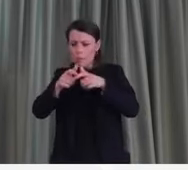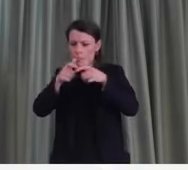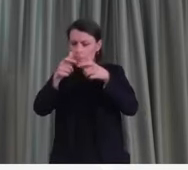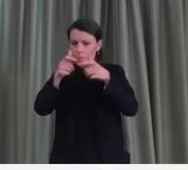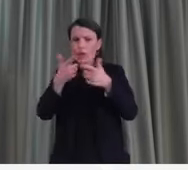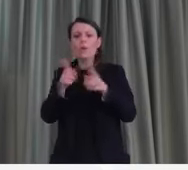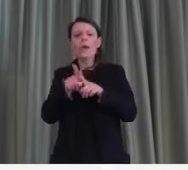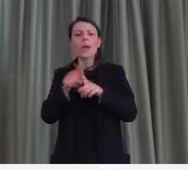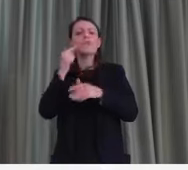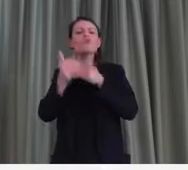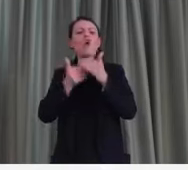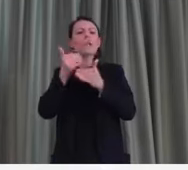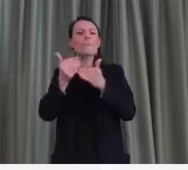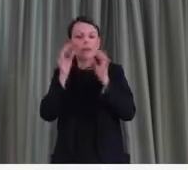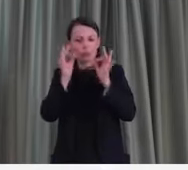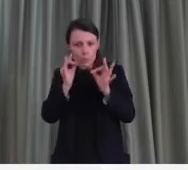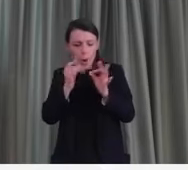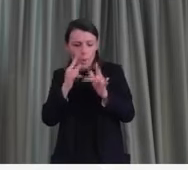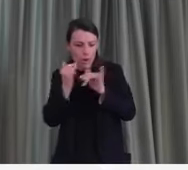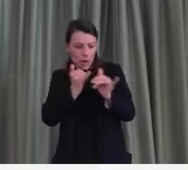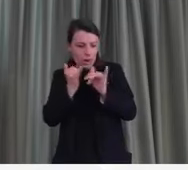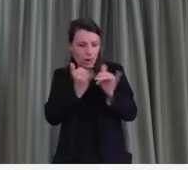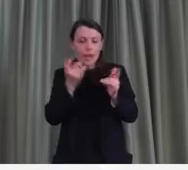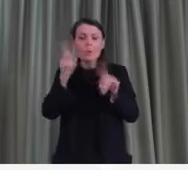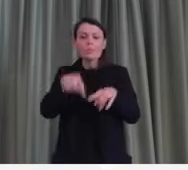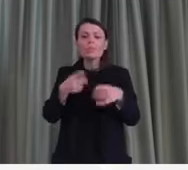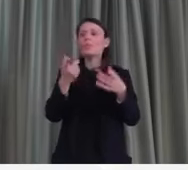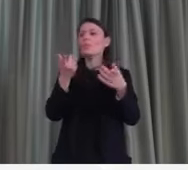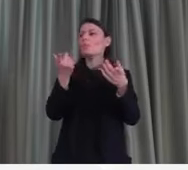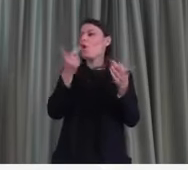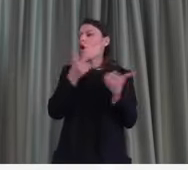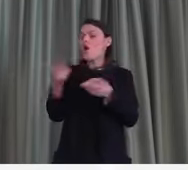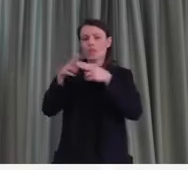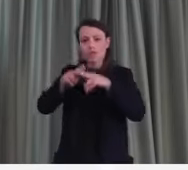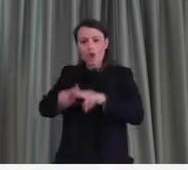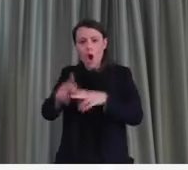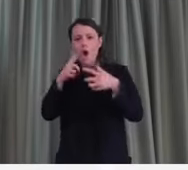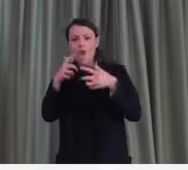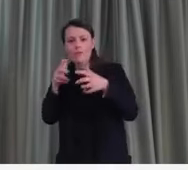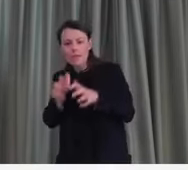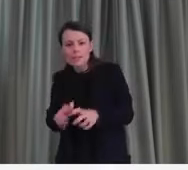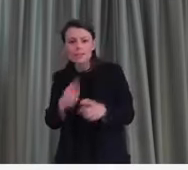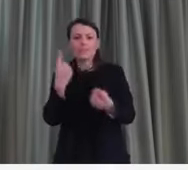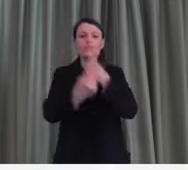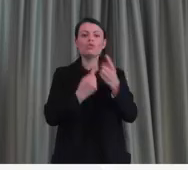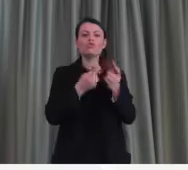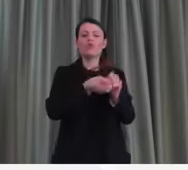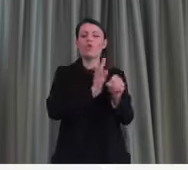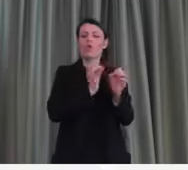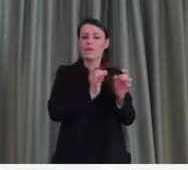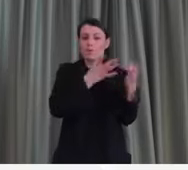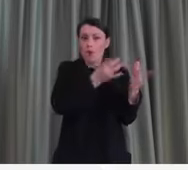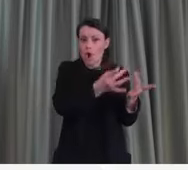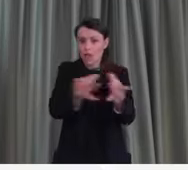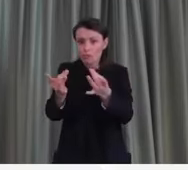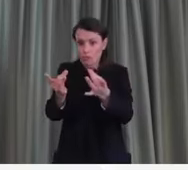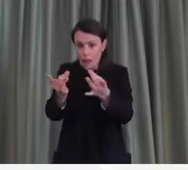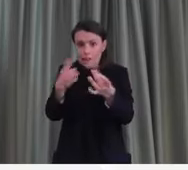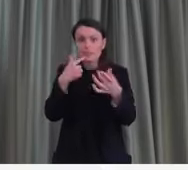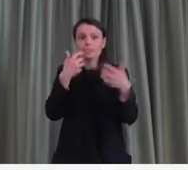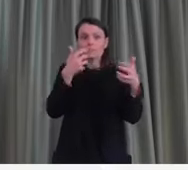riguarda i positivi tutti ma proprio tutti coloro che ci stanno seguendo sottolineano che e importante e fondamentale